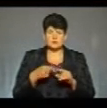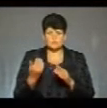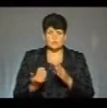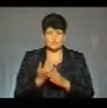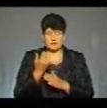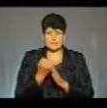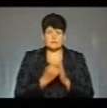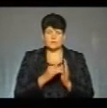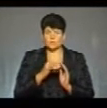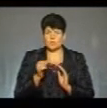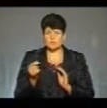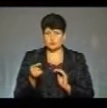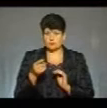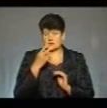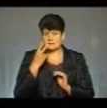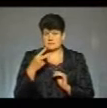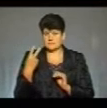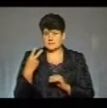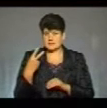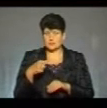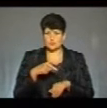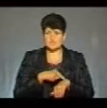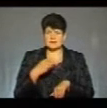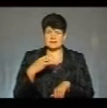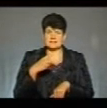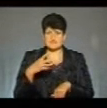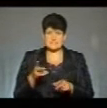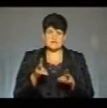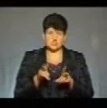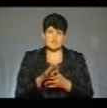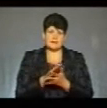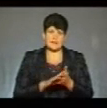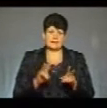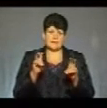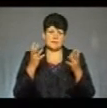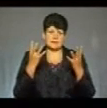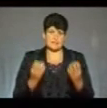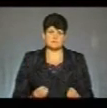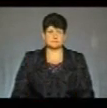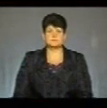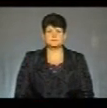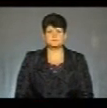новин на телеканалі UA Тернопіль. Дивіться о 20:30 і залишайтеся з нами далі в ефірі «Тема дня».